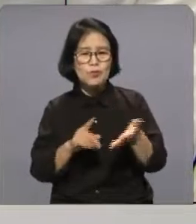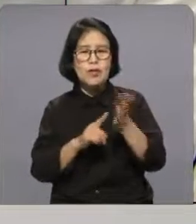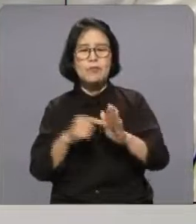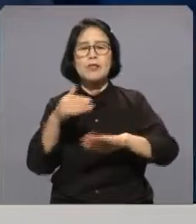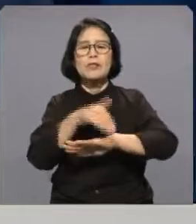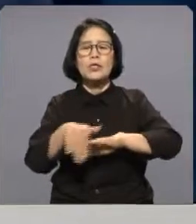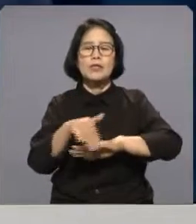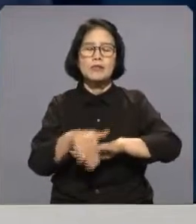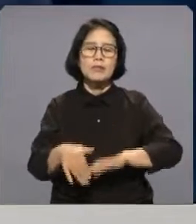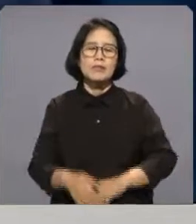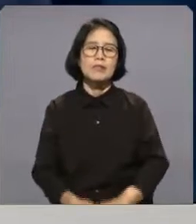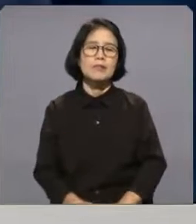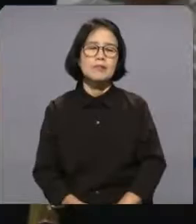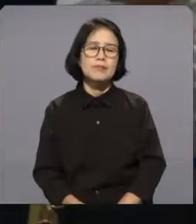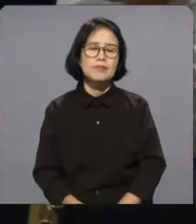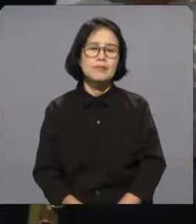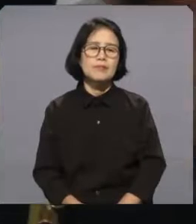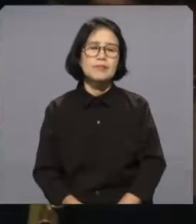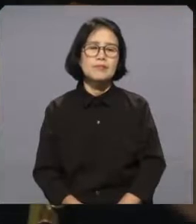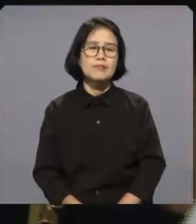김용재 기자입니다.